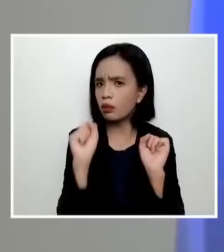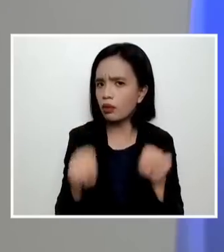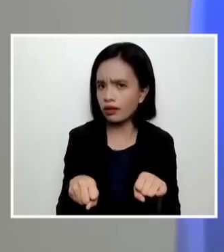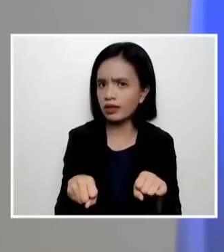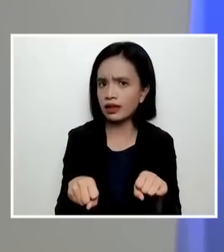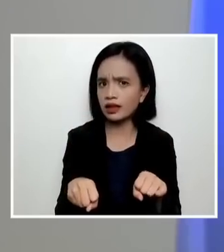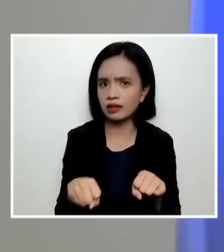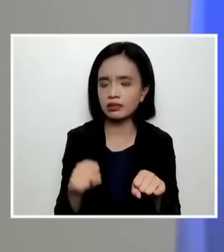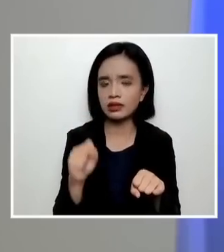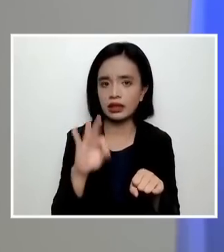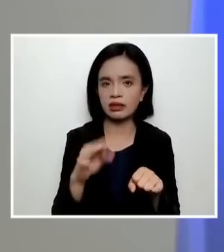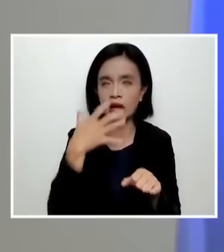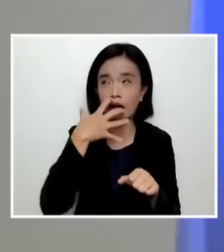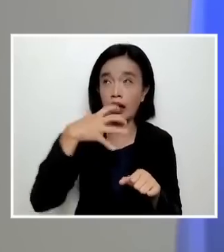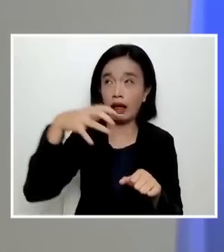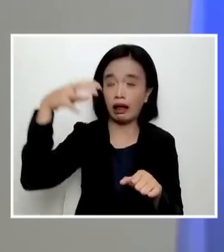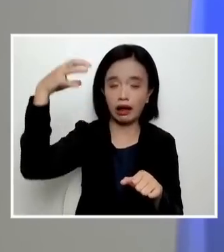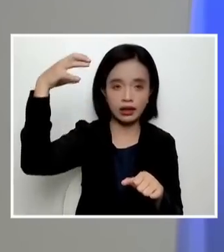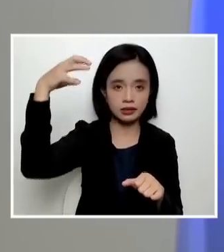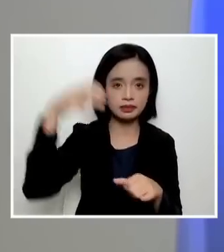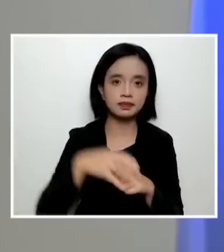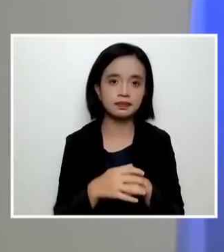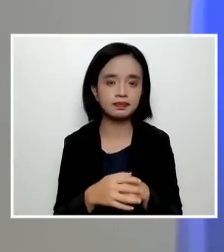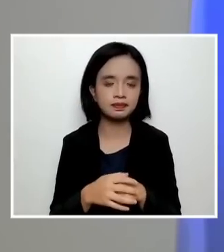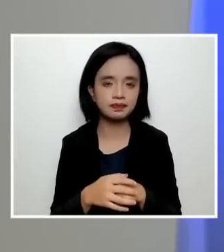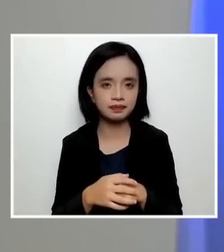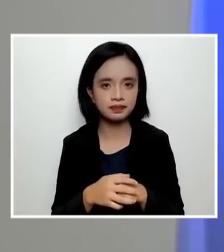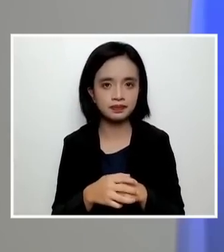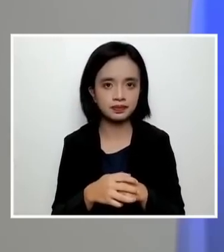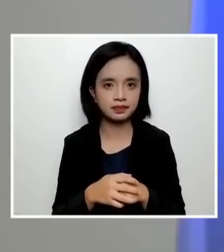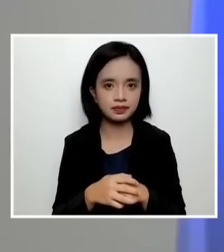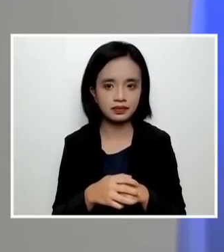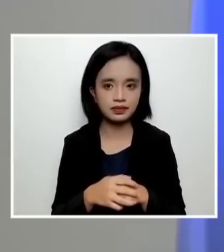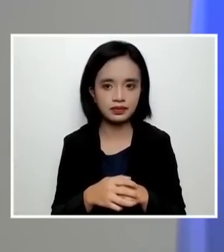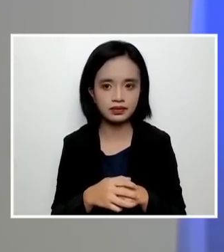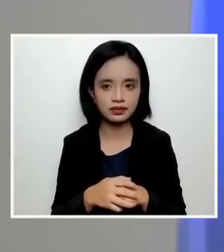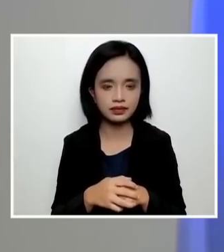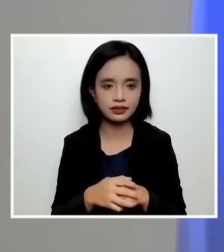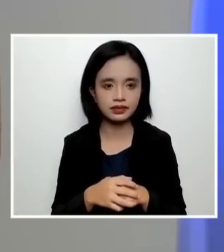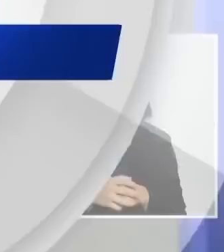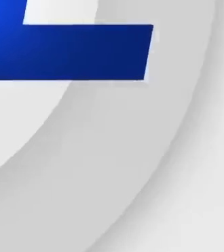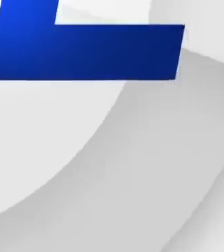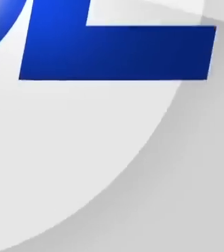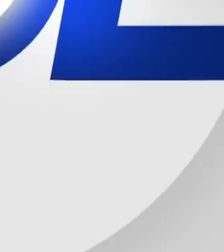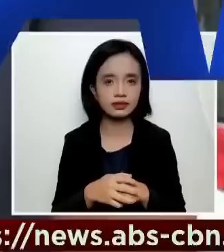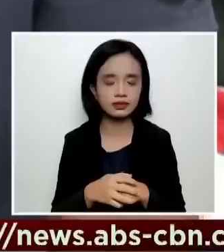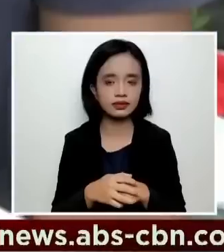na pagkakabilad sa araw? Alamin sa pagpapatrol ni Rafael Busan.